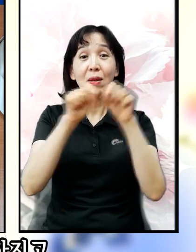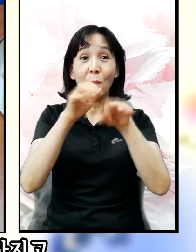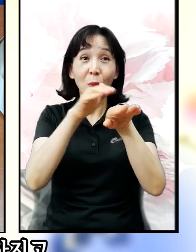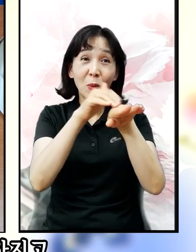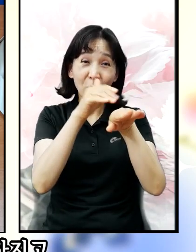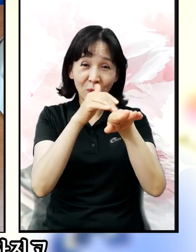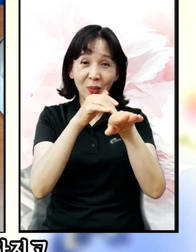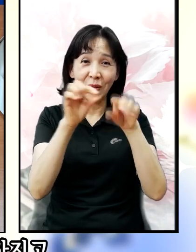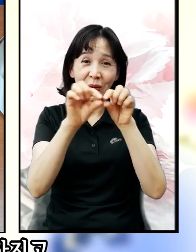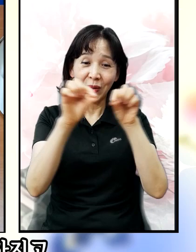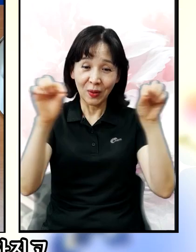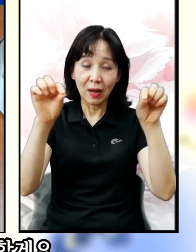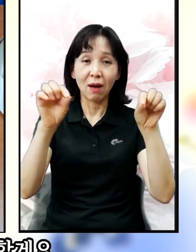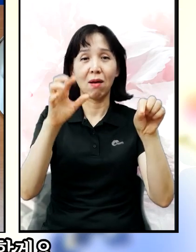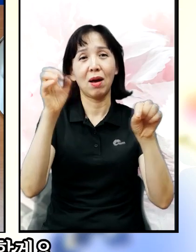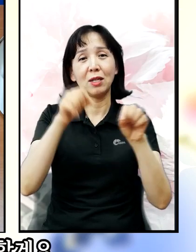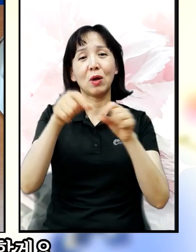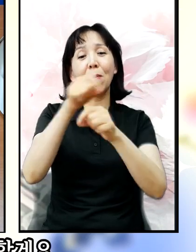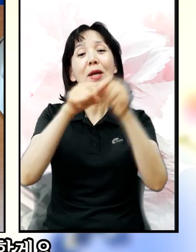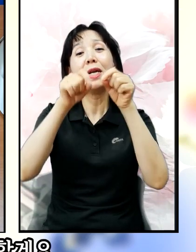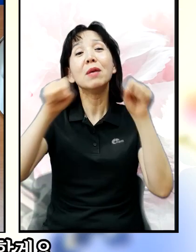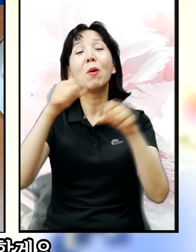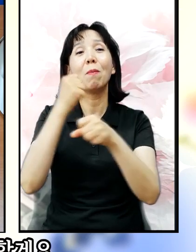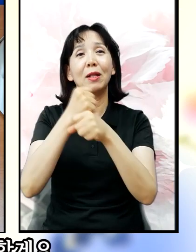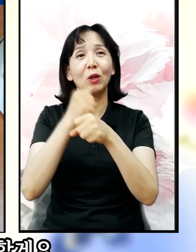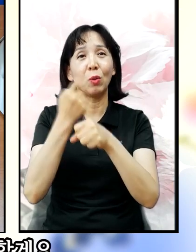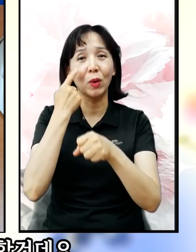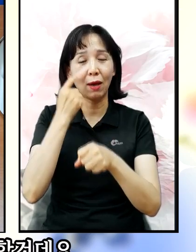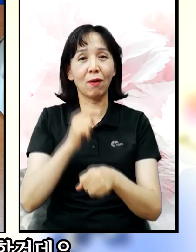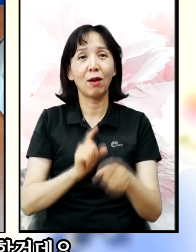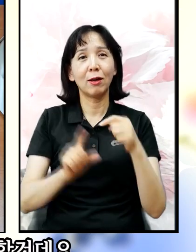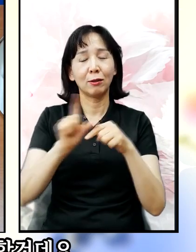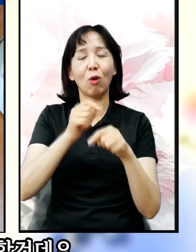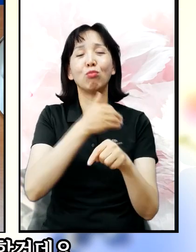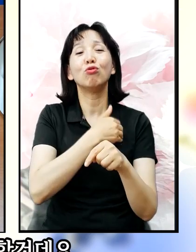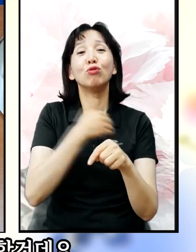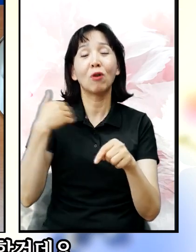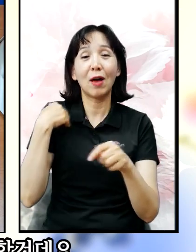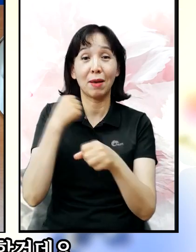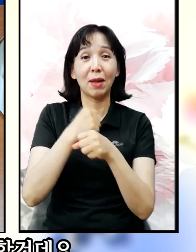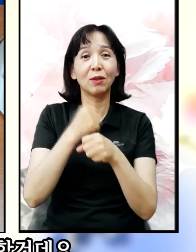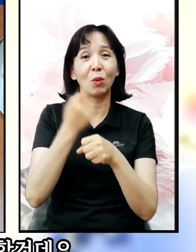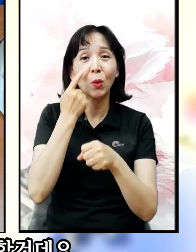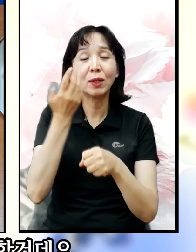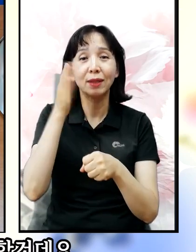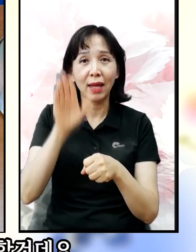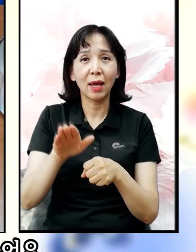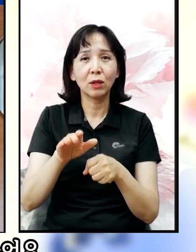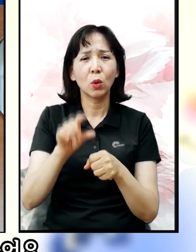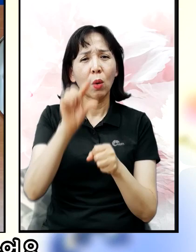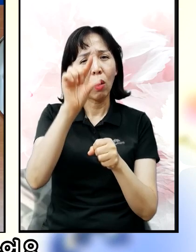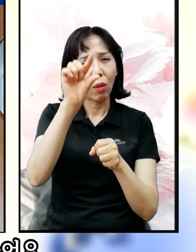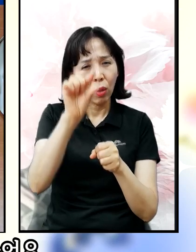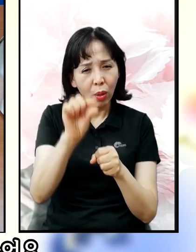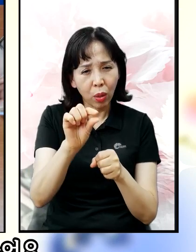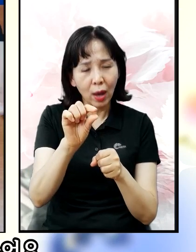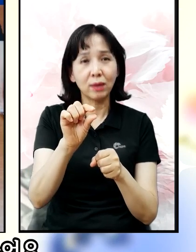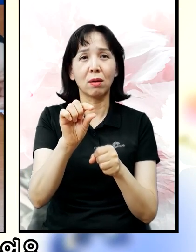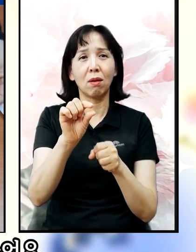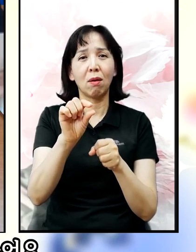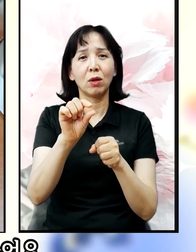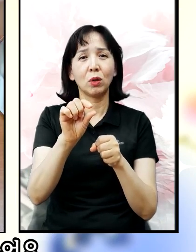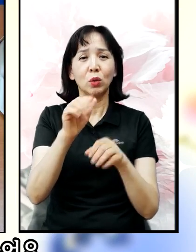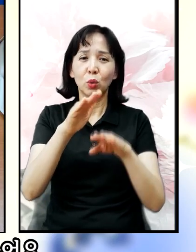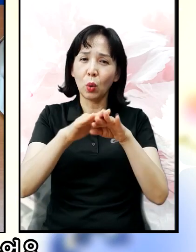리본을 가지고 리본을 한번 만들어 보도록 할게요. 풍성한 리본을 만들어 보도록 할 건데요. 조금 가늘어서